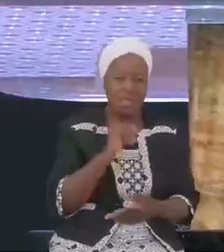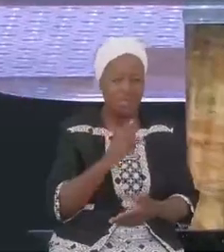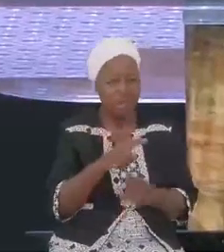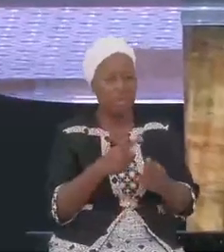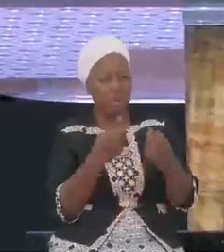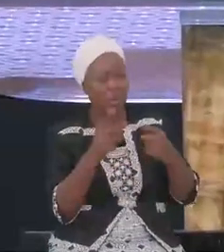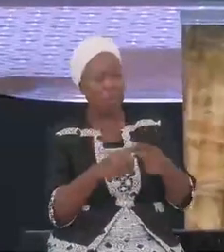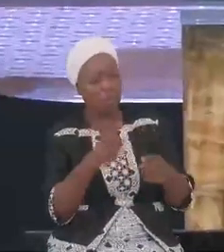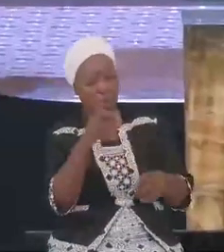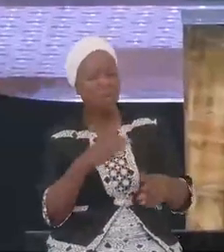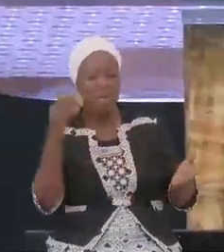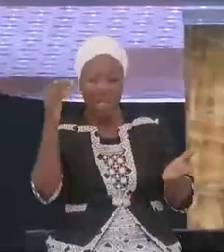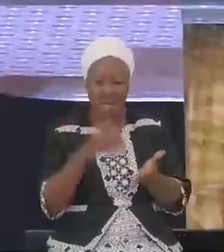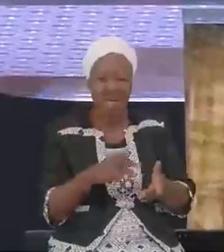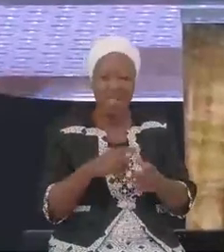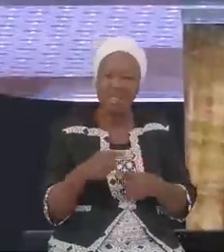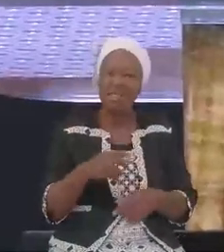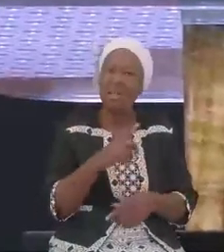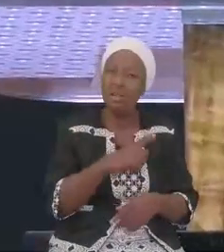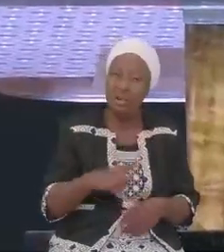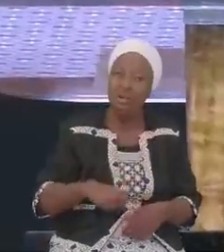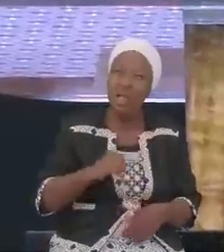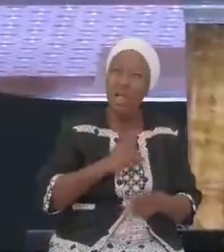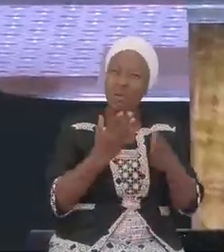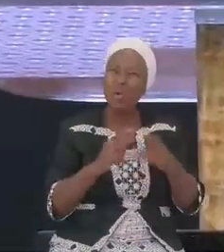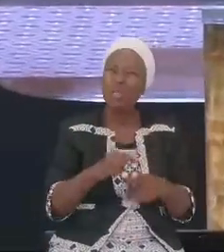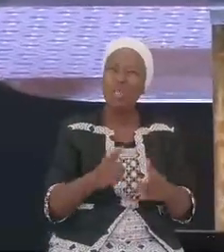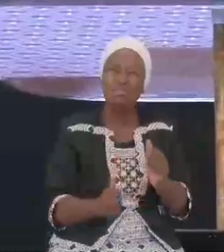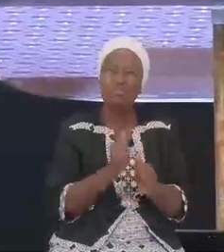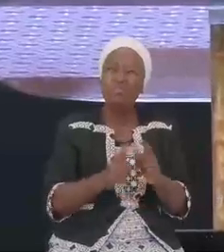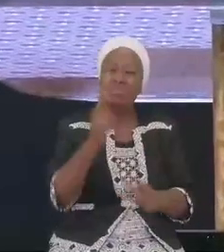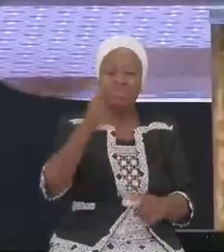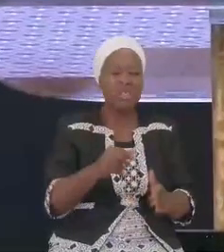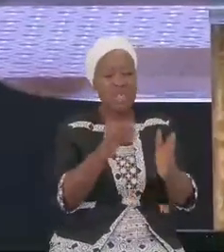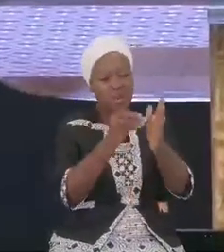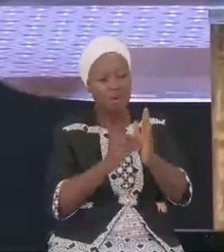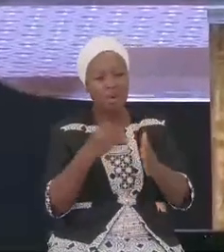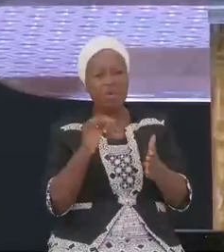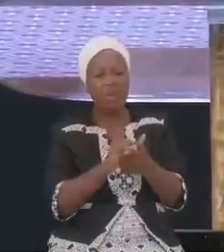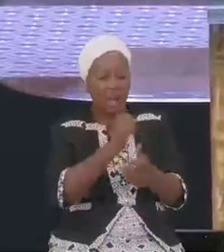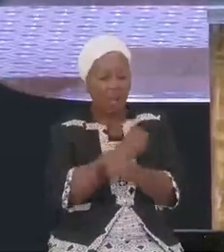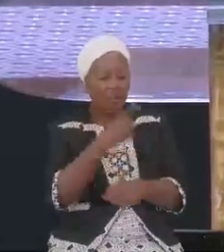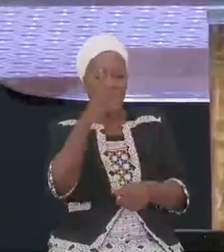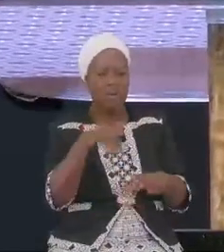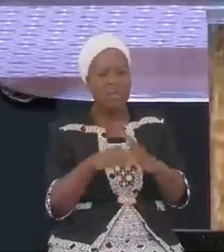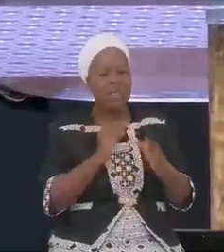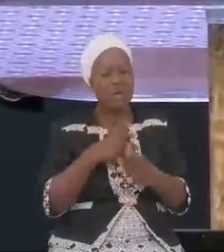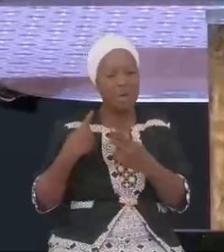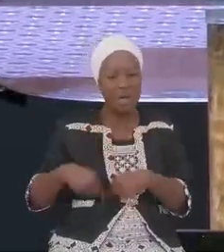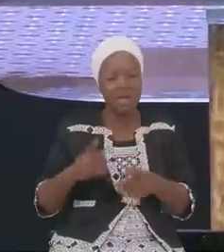disant, Seigneur, je veux une plus grande portion de l'amour de Dieu dans mon cœur. Et